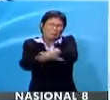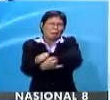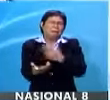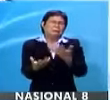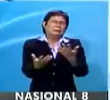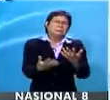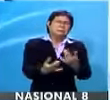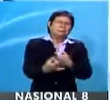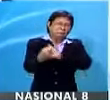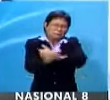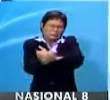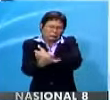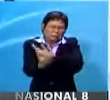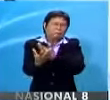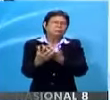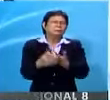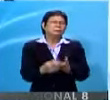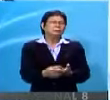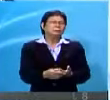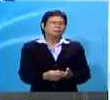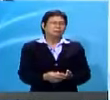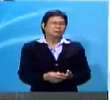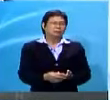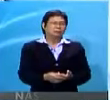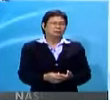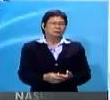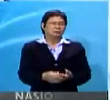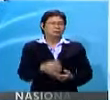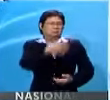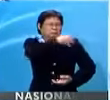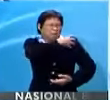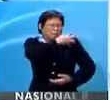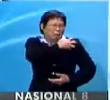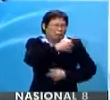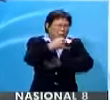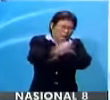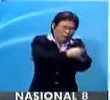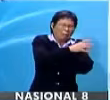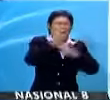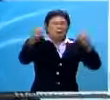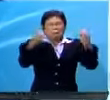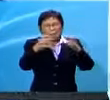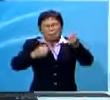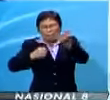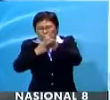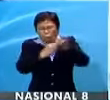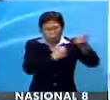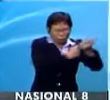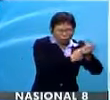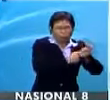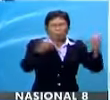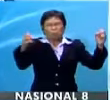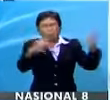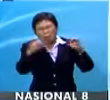Apa nama tu pihak pengat kuuasa pergaduhan antara penyokong-penyokong